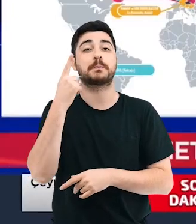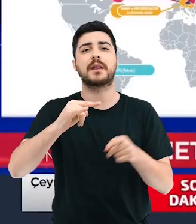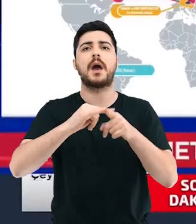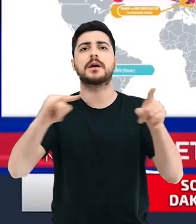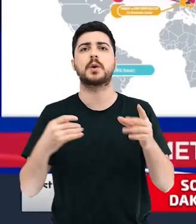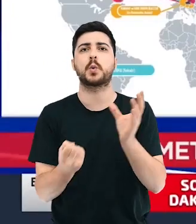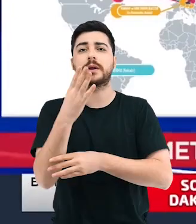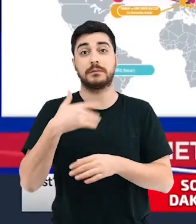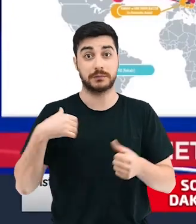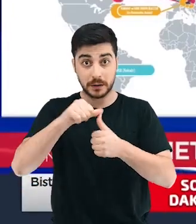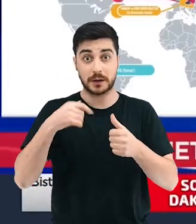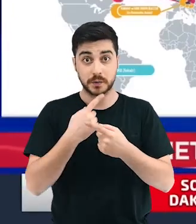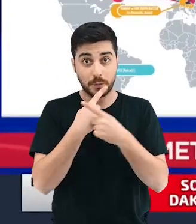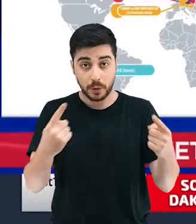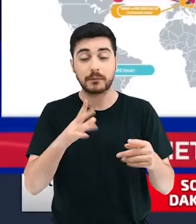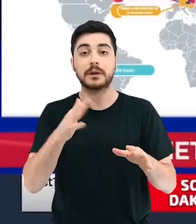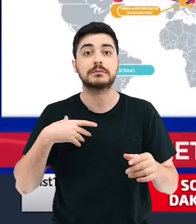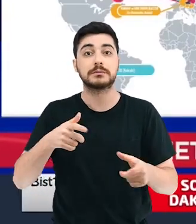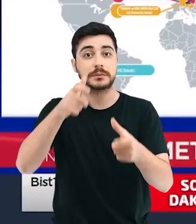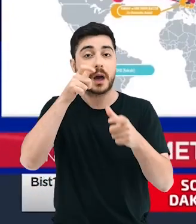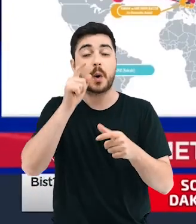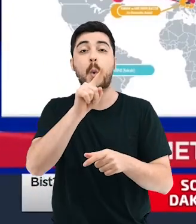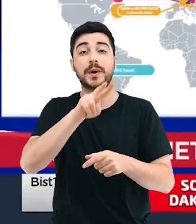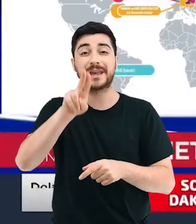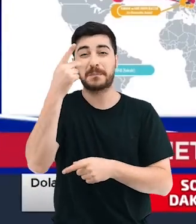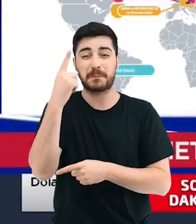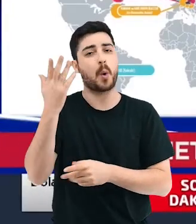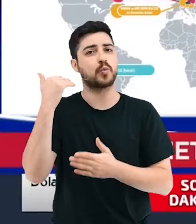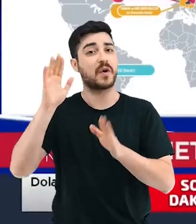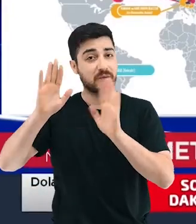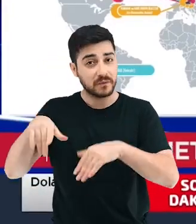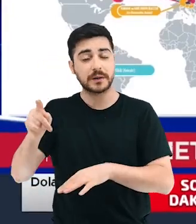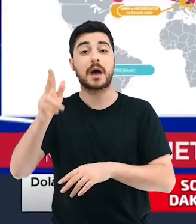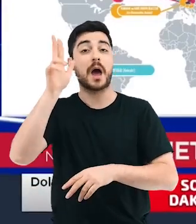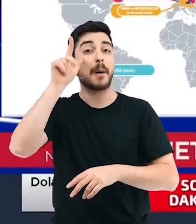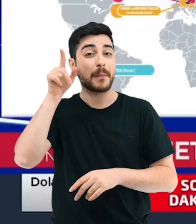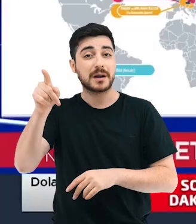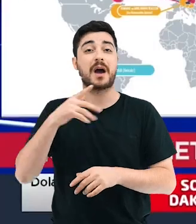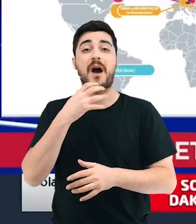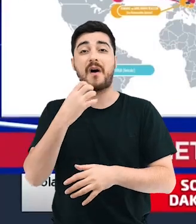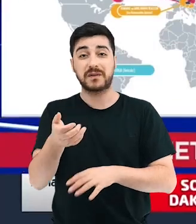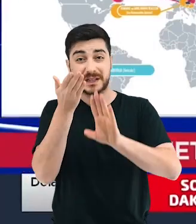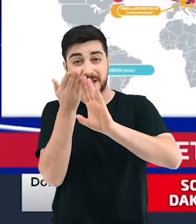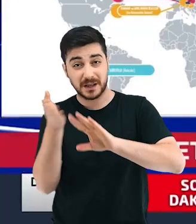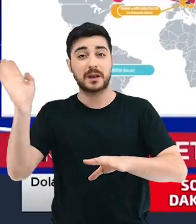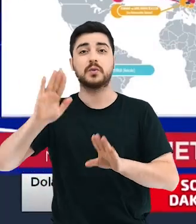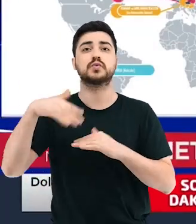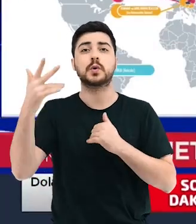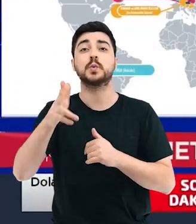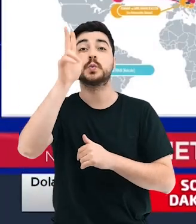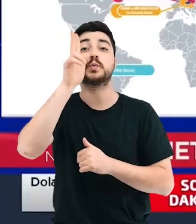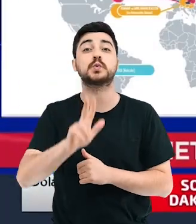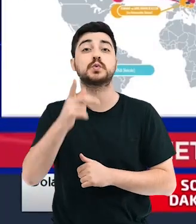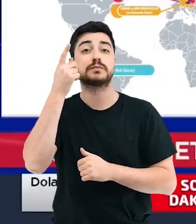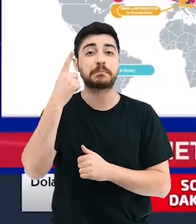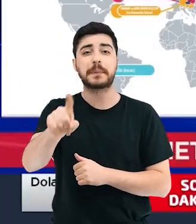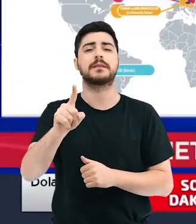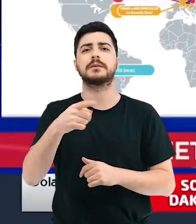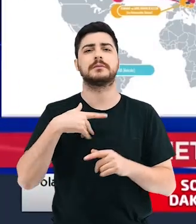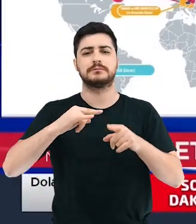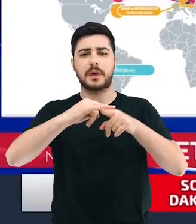Afyon. Amerika terk edip giderken 300 bin hektar üretildi. Bir daha söyleyeyim mi? Lütfen altını çizelim yani. Çok 17 bin hektar